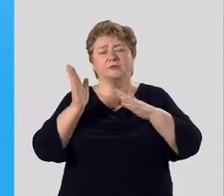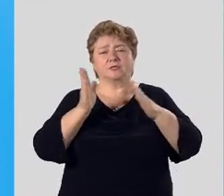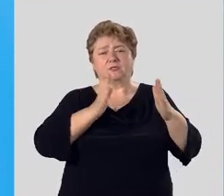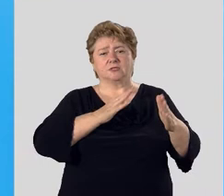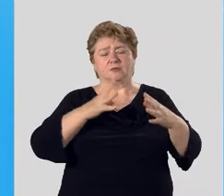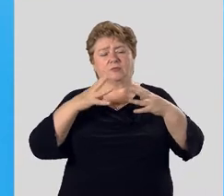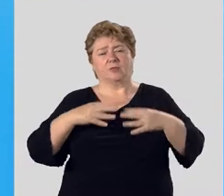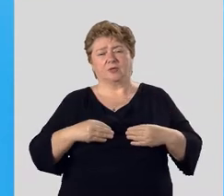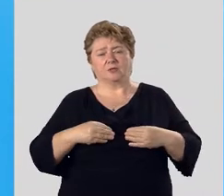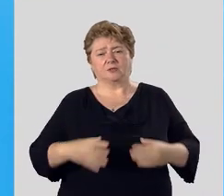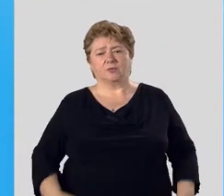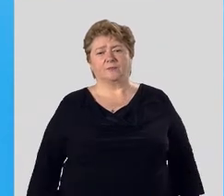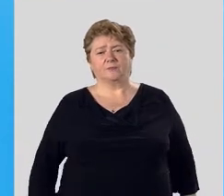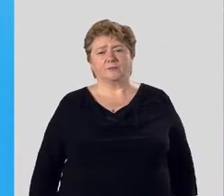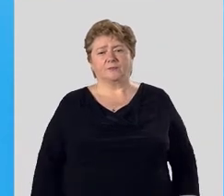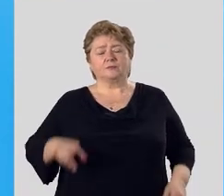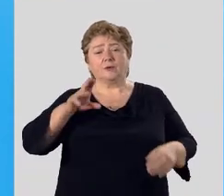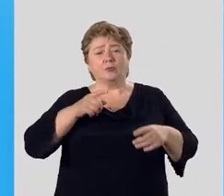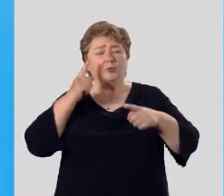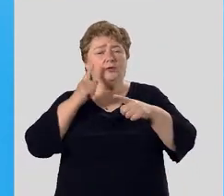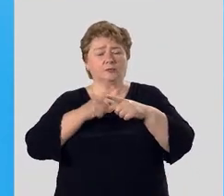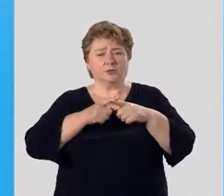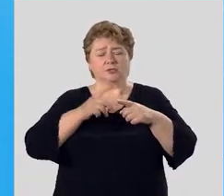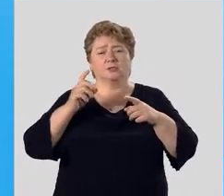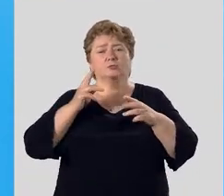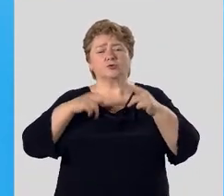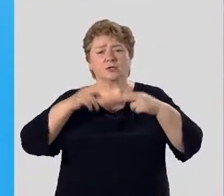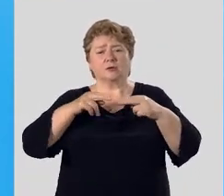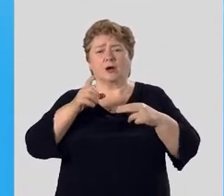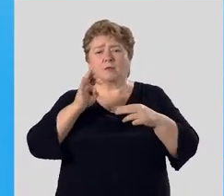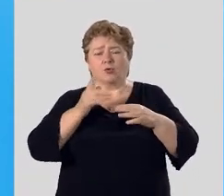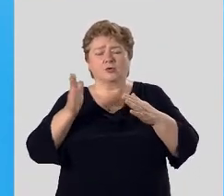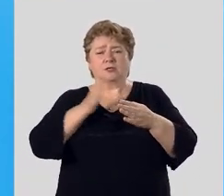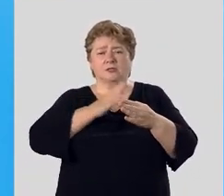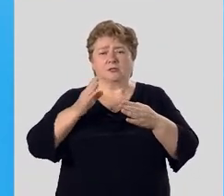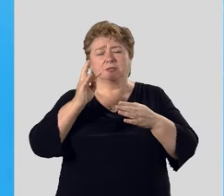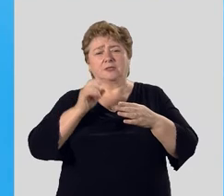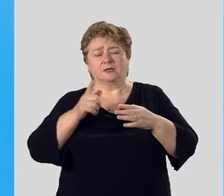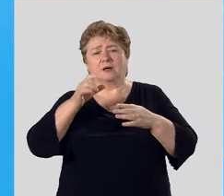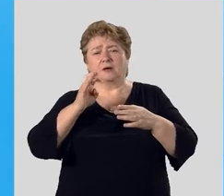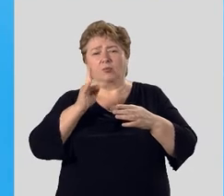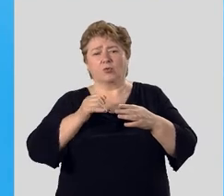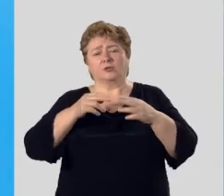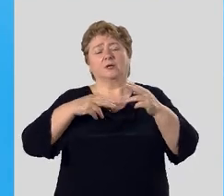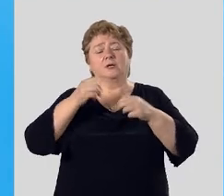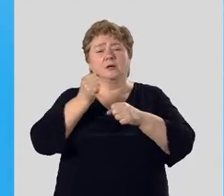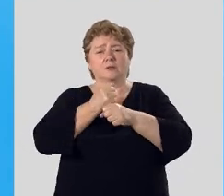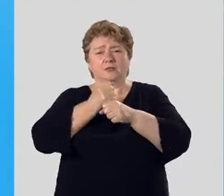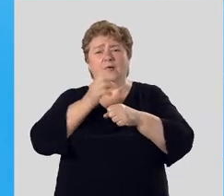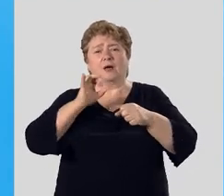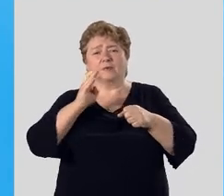систем организма. По химическому строению гормоны делятся на гормоны,